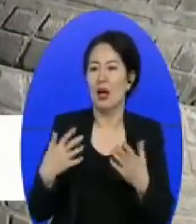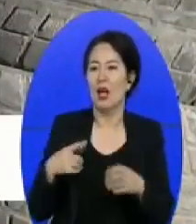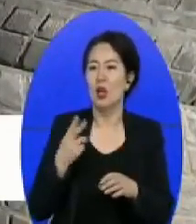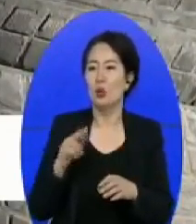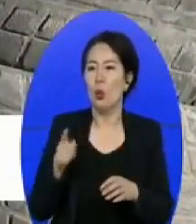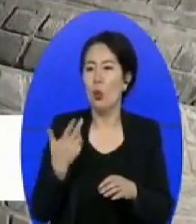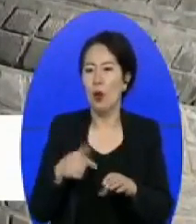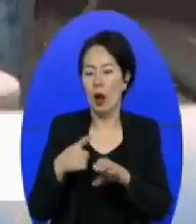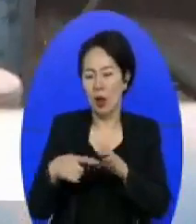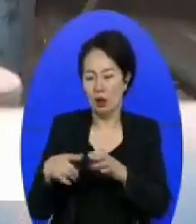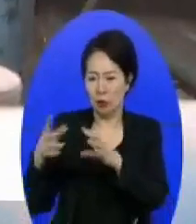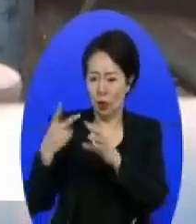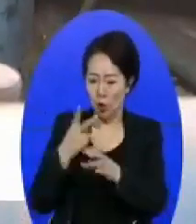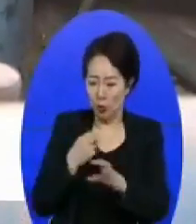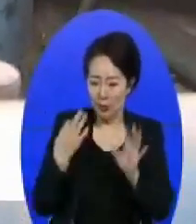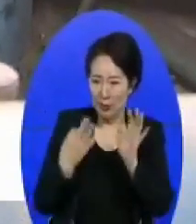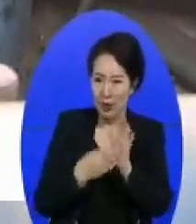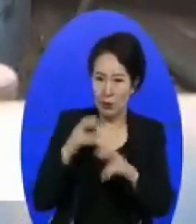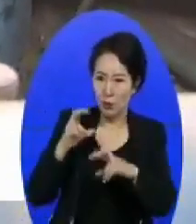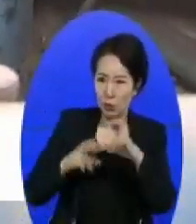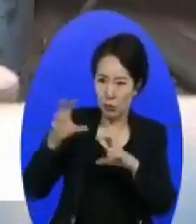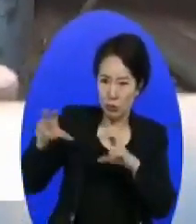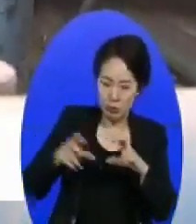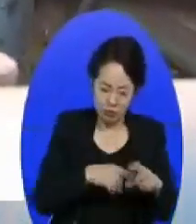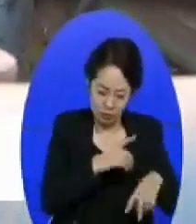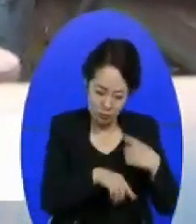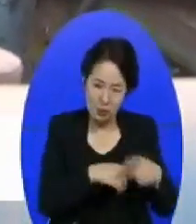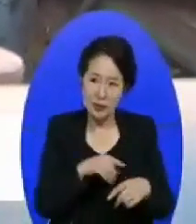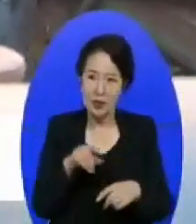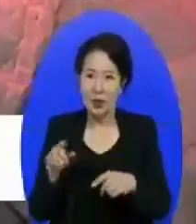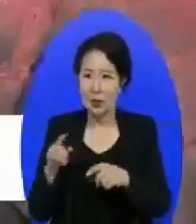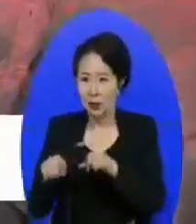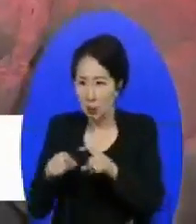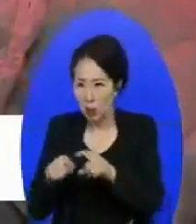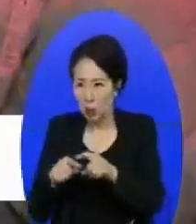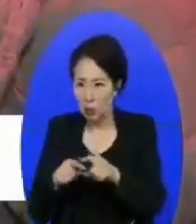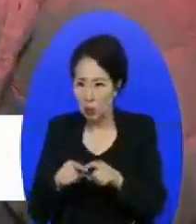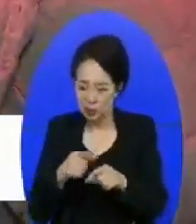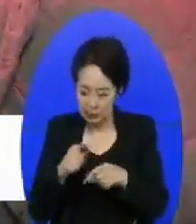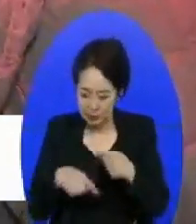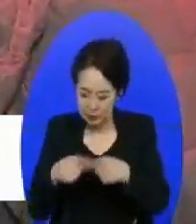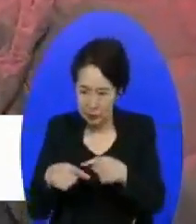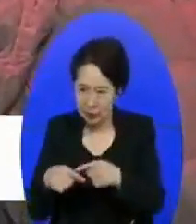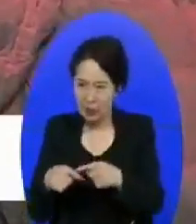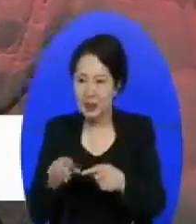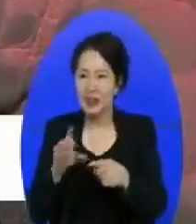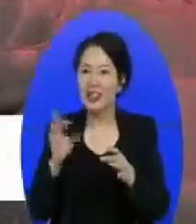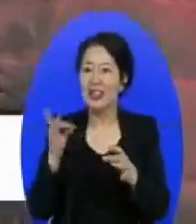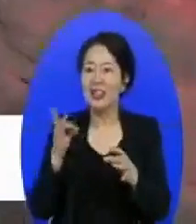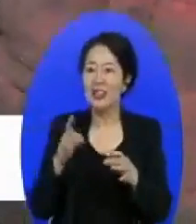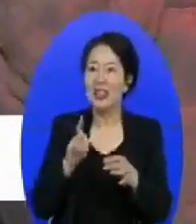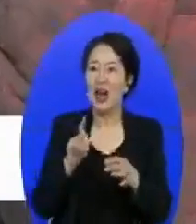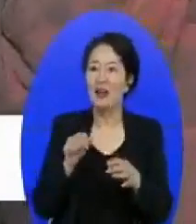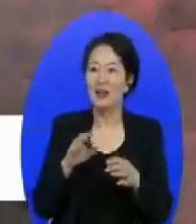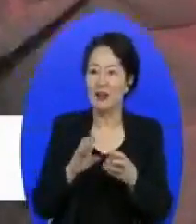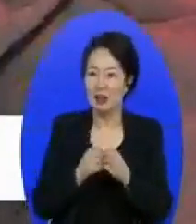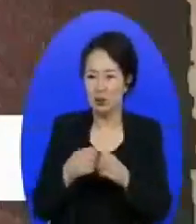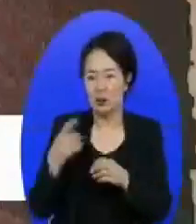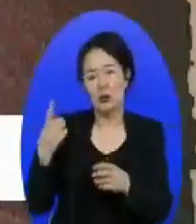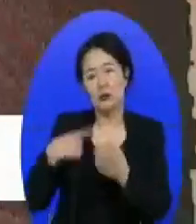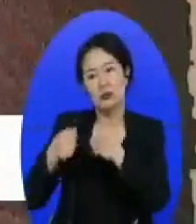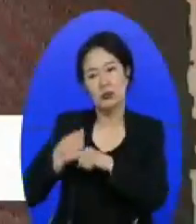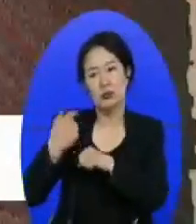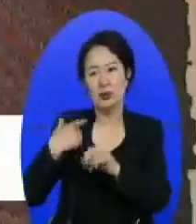үйлдвэр ашиглалтанд орсон байна. Үйлдвэр хаягдал дугуйг дахин боловсруулж эрзэн хавтан үйлдвэрлэдэг. Өнгөрсөн хугацаанд 8 сая дугуйг дахин